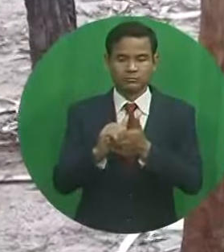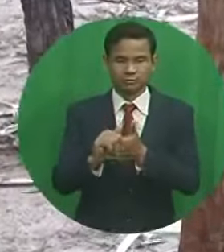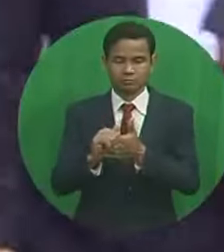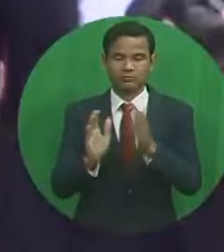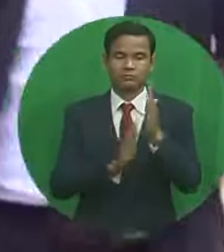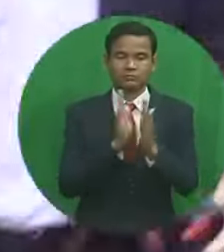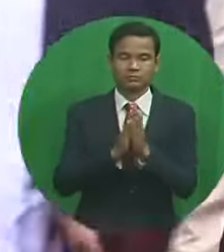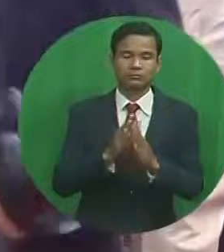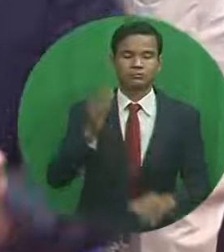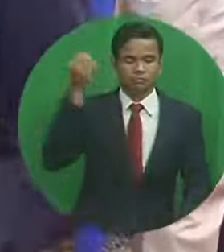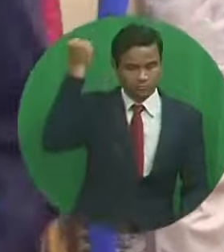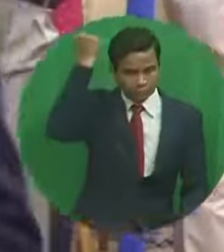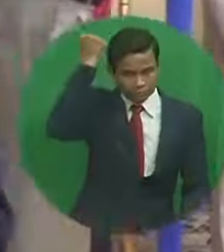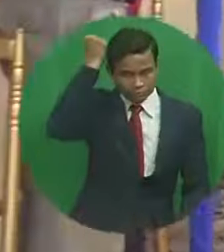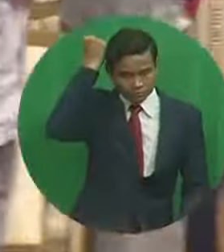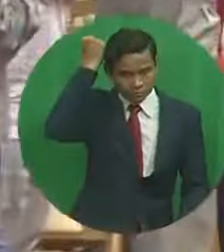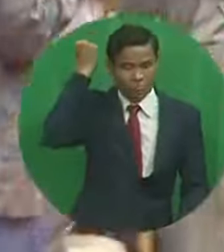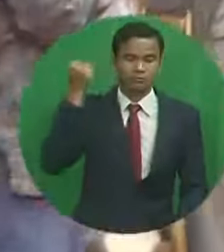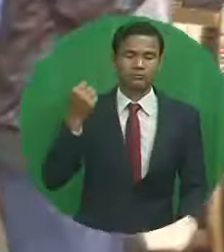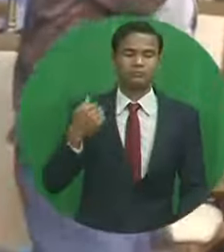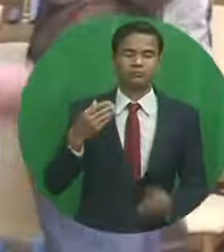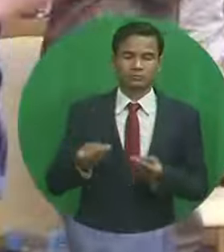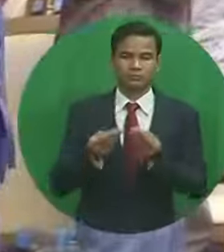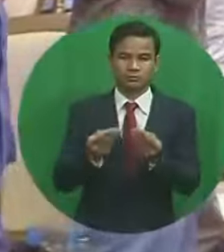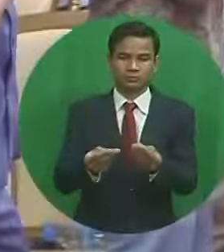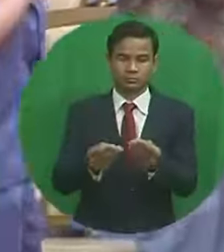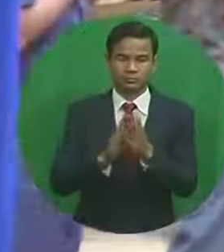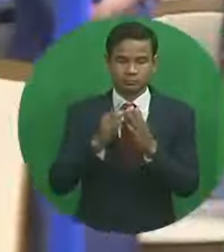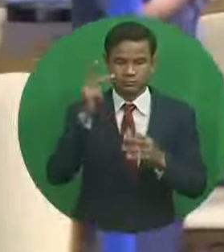ណរដ្ឋប្រជាធិបតេយ្យប្រជាមិត្តឡាវថ្វាយព្រះករុ